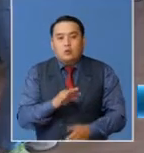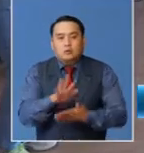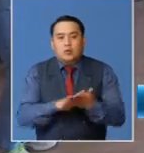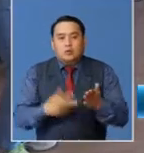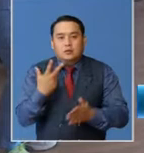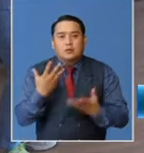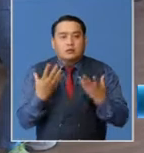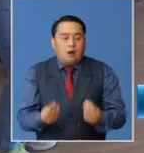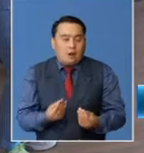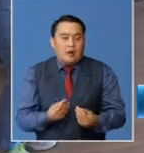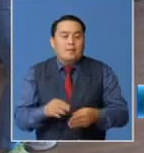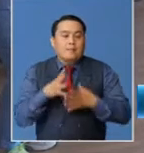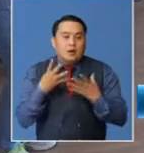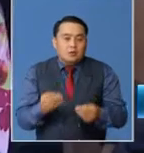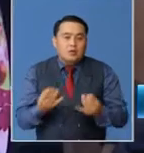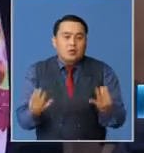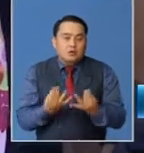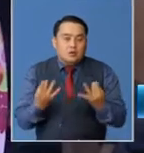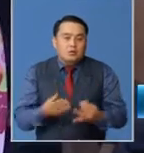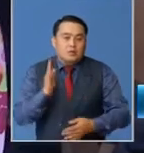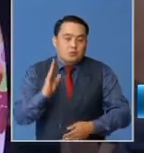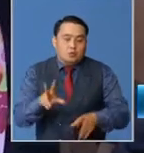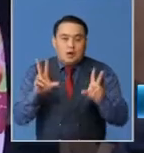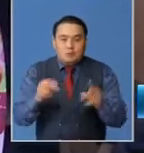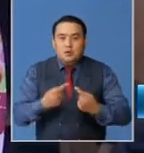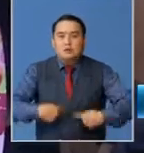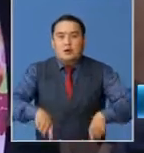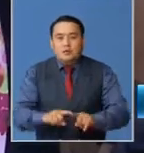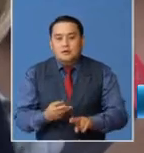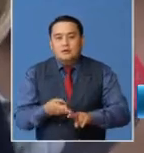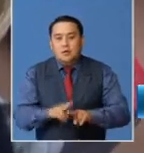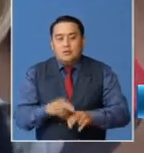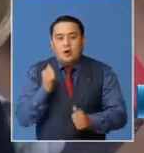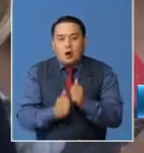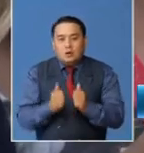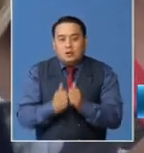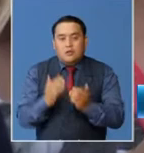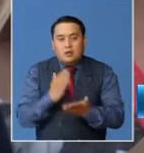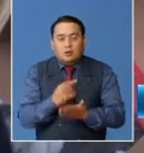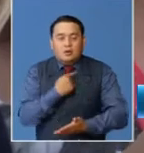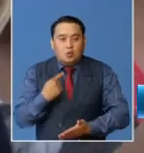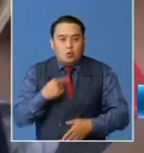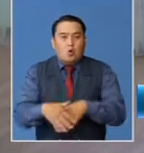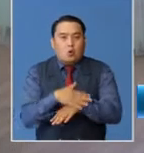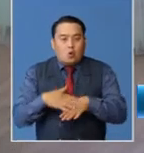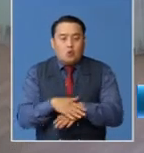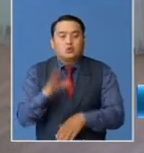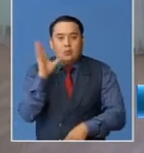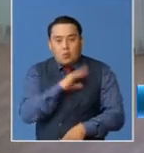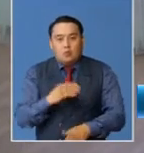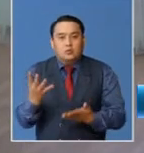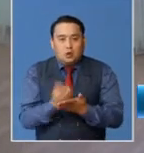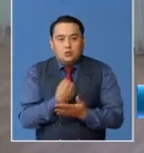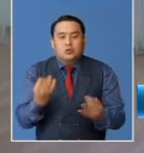продлится 3 дня. Дни пройдут насыщенно и интересно, обещают организаторы. В каждом из них талдыкурганцы и гости города могут